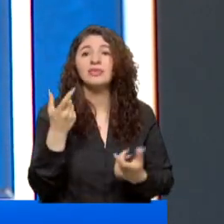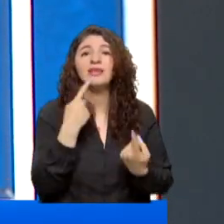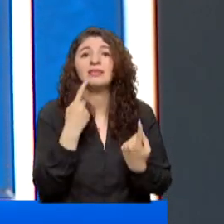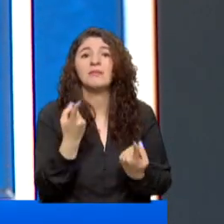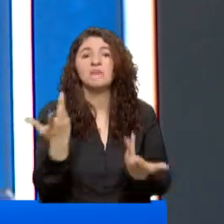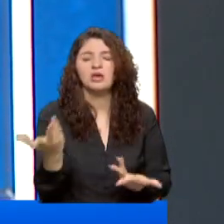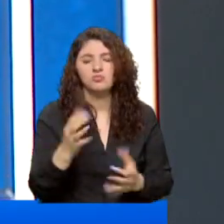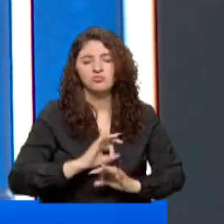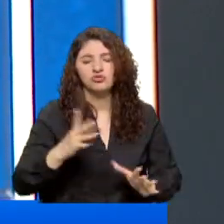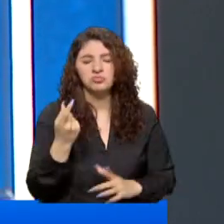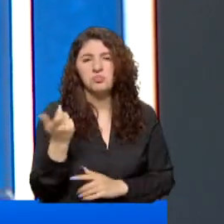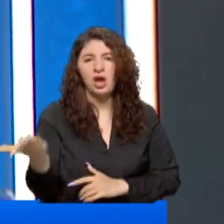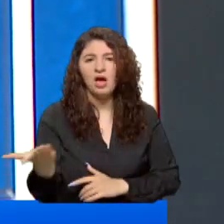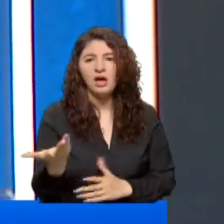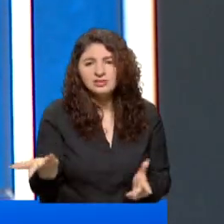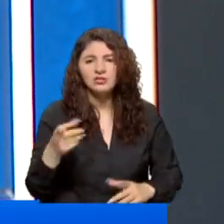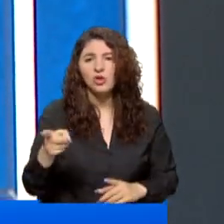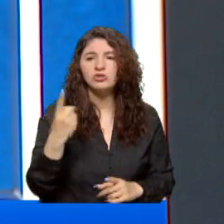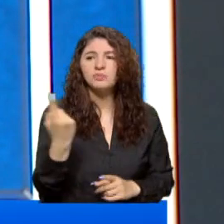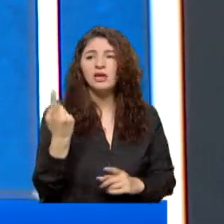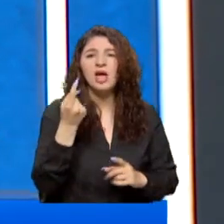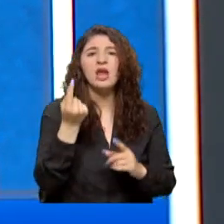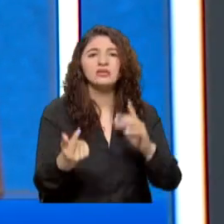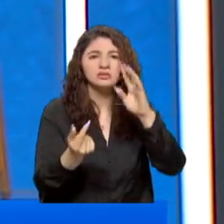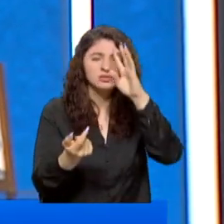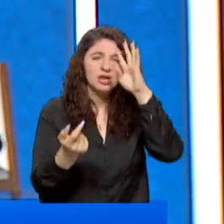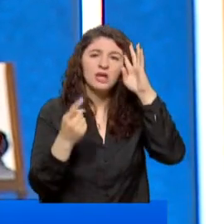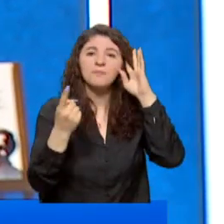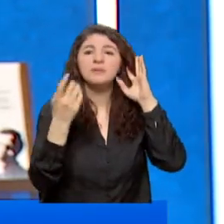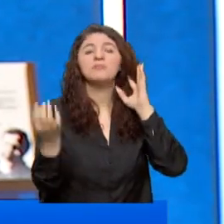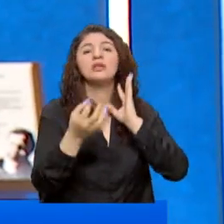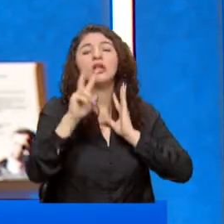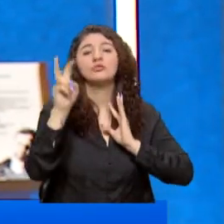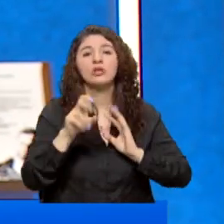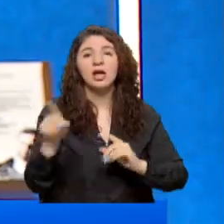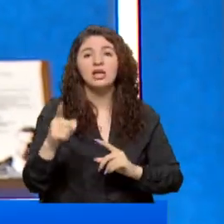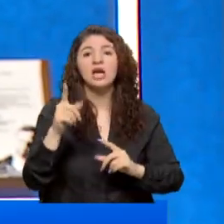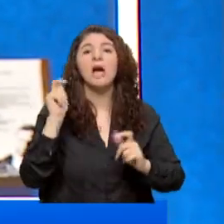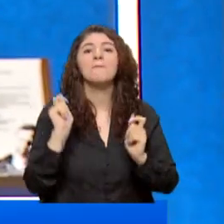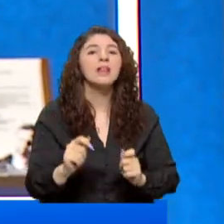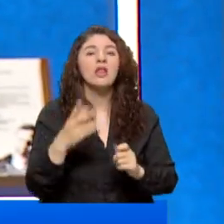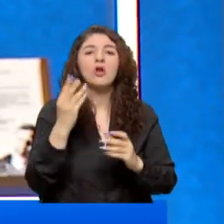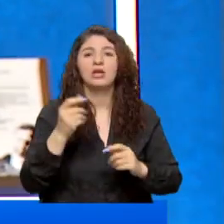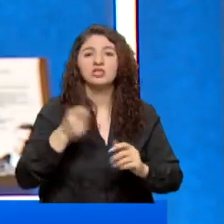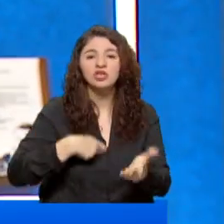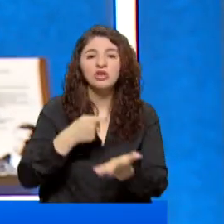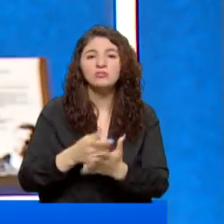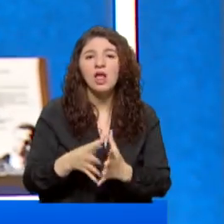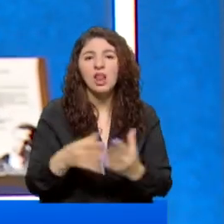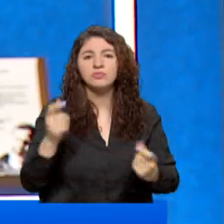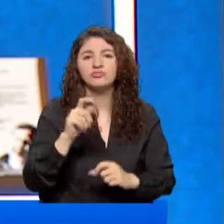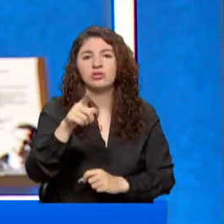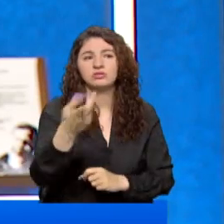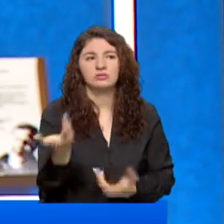demek bitiş Bir paraya zaten orada bile en azından 1 milyar dolarlık yapılmış olan yatırımı da yok